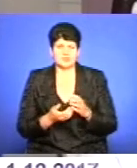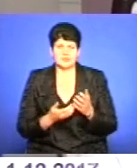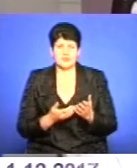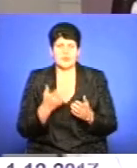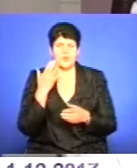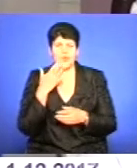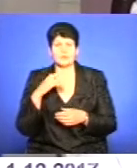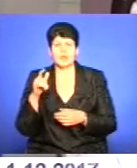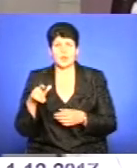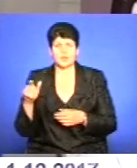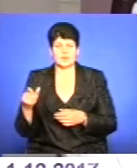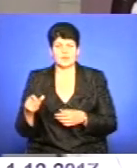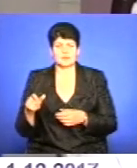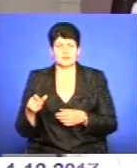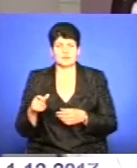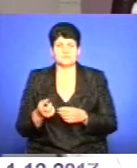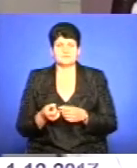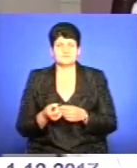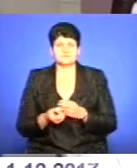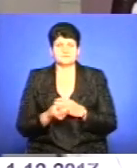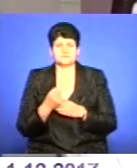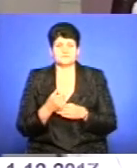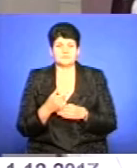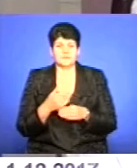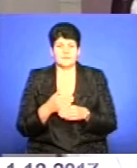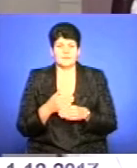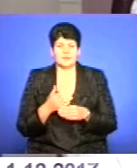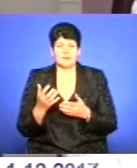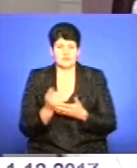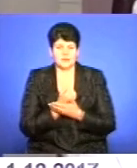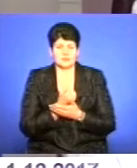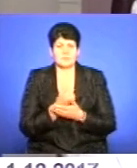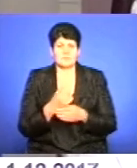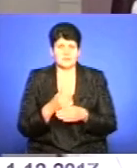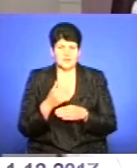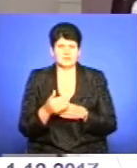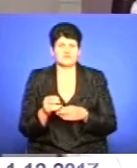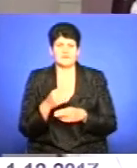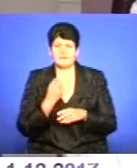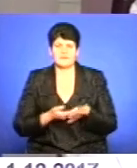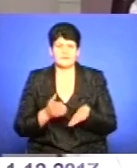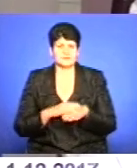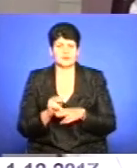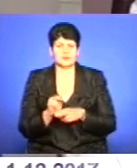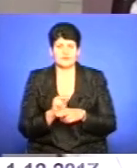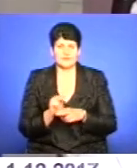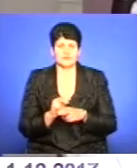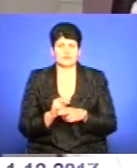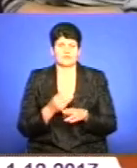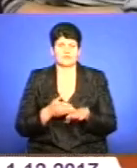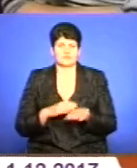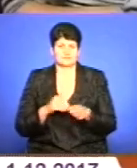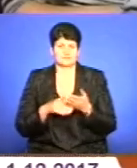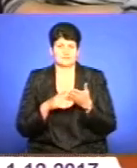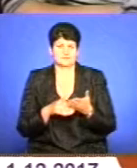коли людина діагностується в пізній стадії, то і тяжко лікувати, тяжко надати адекватну